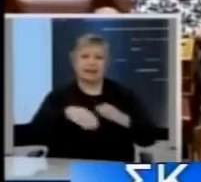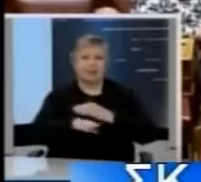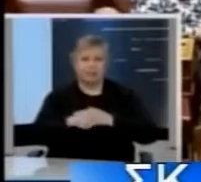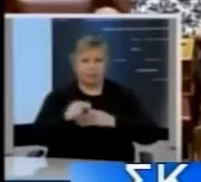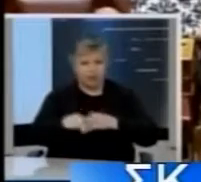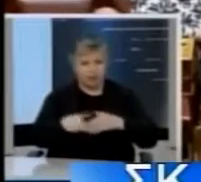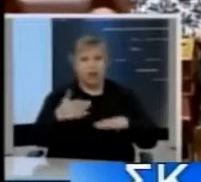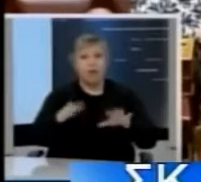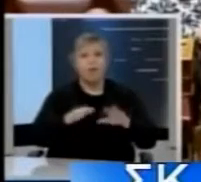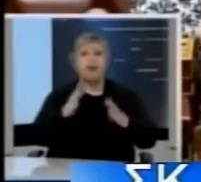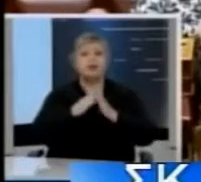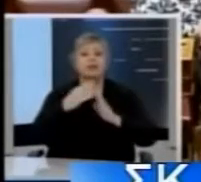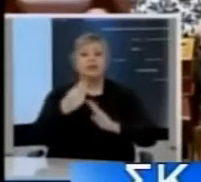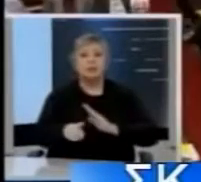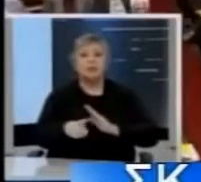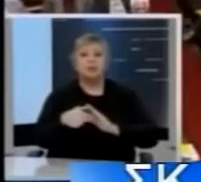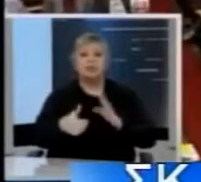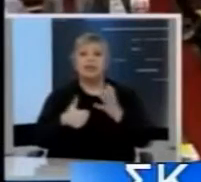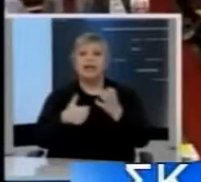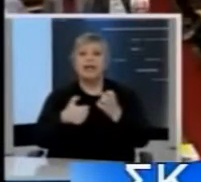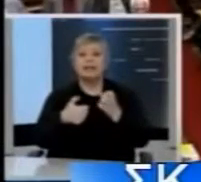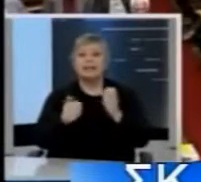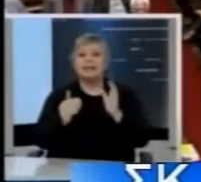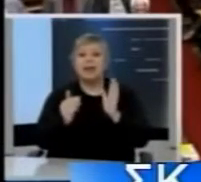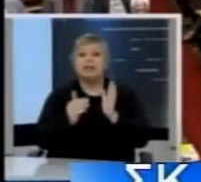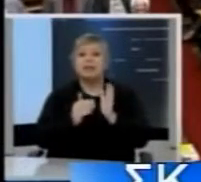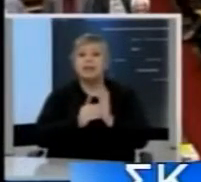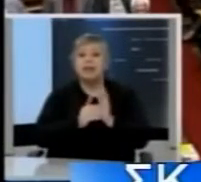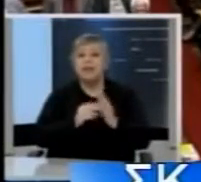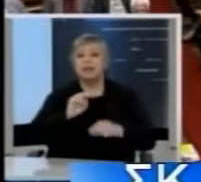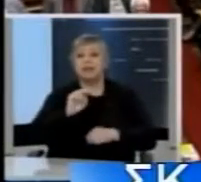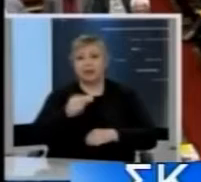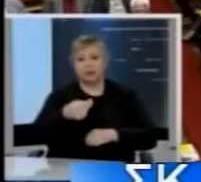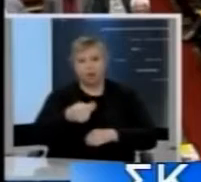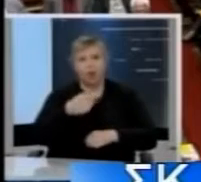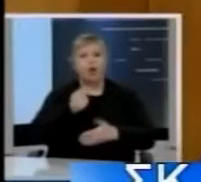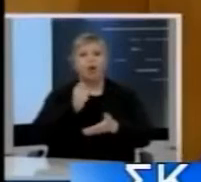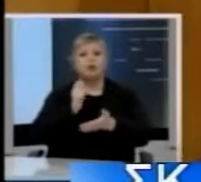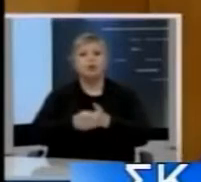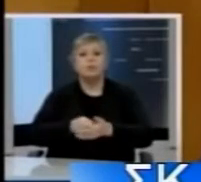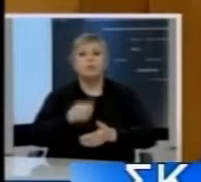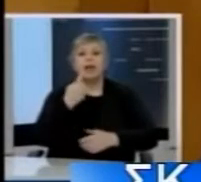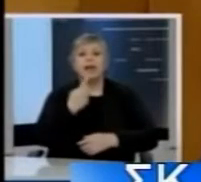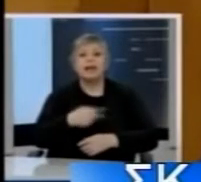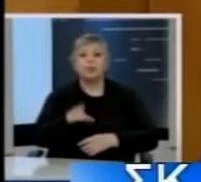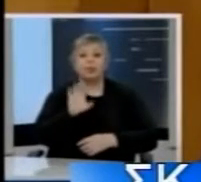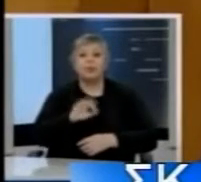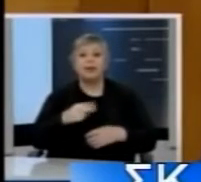αξίας 60.000 ευρώ θα πληρώσει φέτος 157 ευρώ αντί για 224,